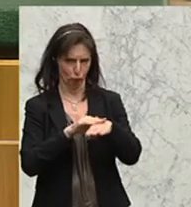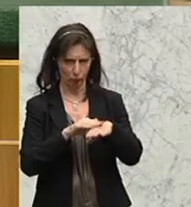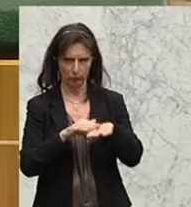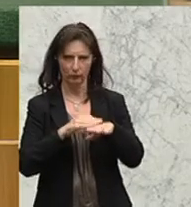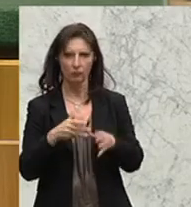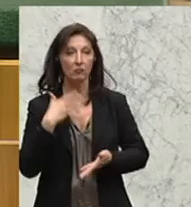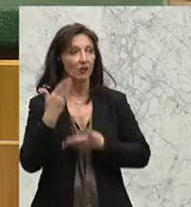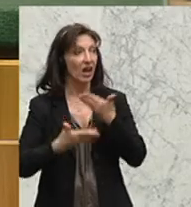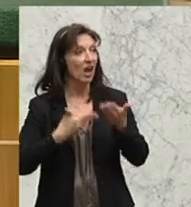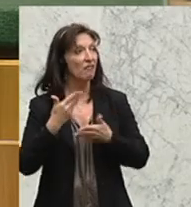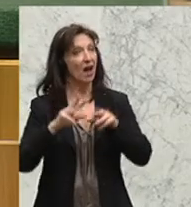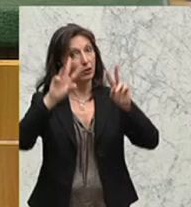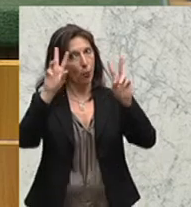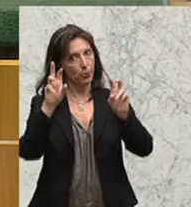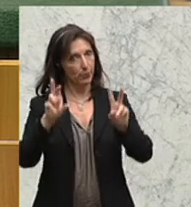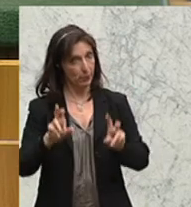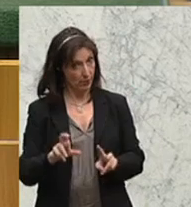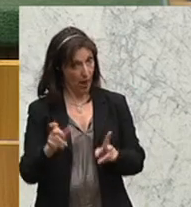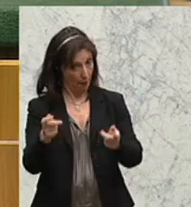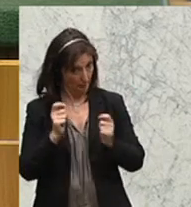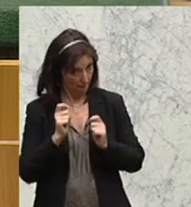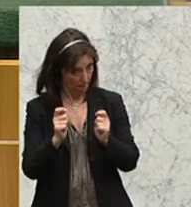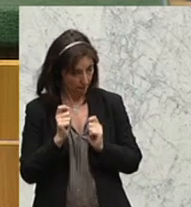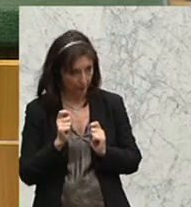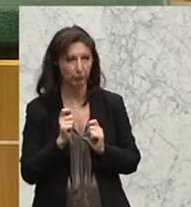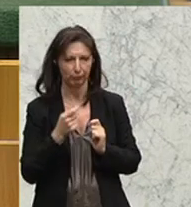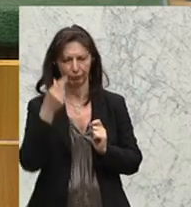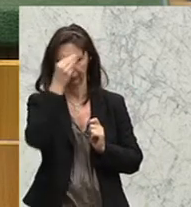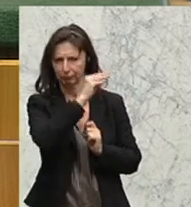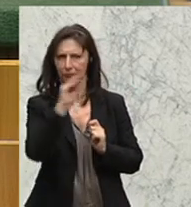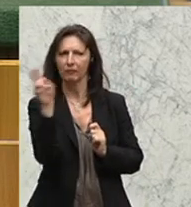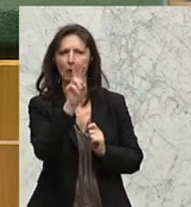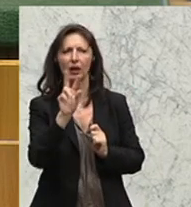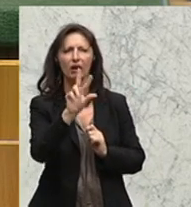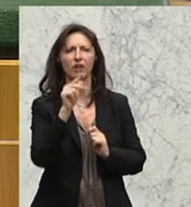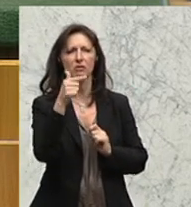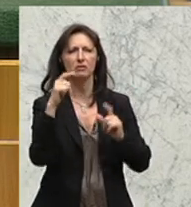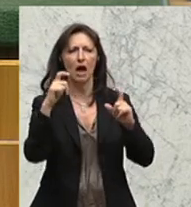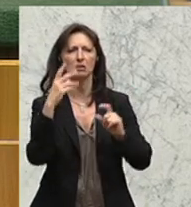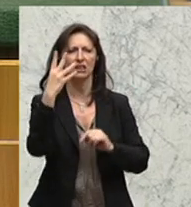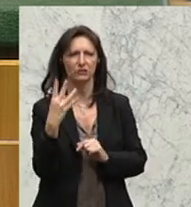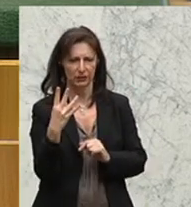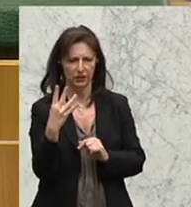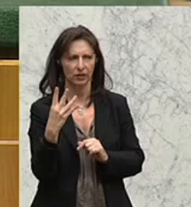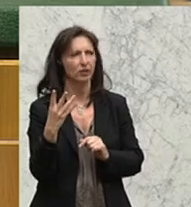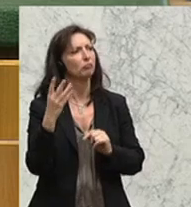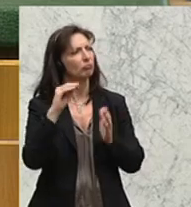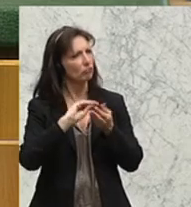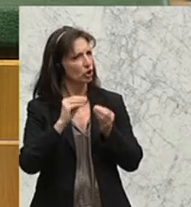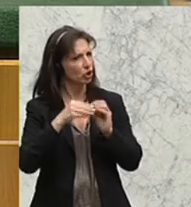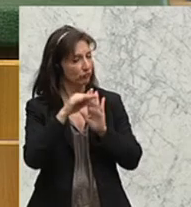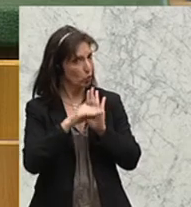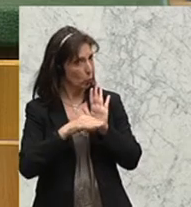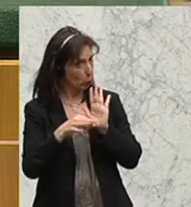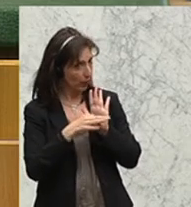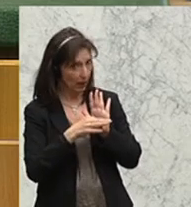eingelangten Verhandlungsgegenstände und deren Zuweisungen verweise ich gemäß § 23 Absatz 4 der Geschäftsordnung auf